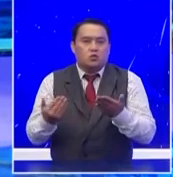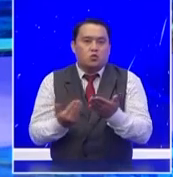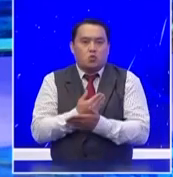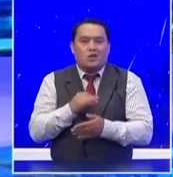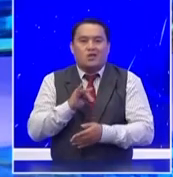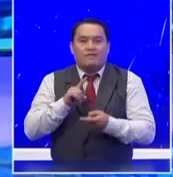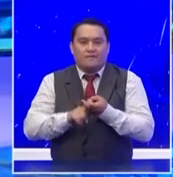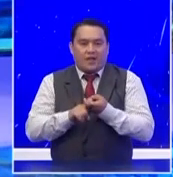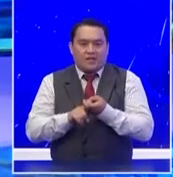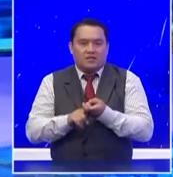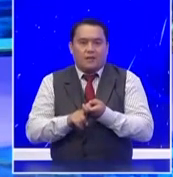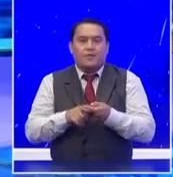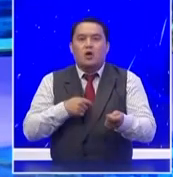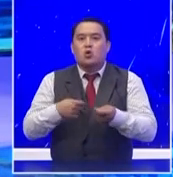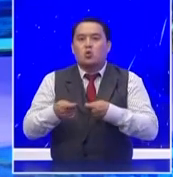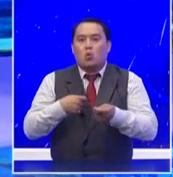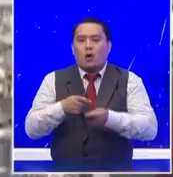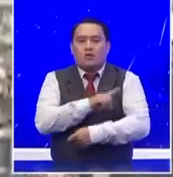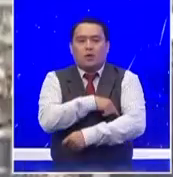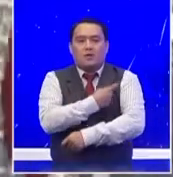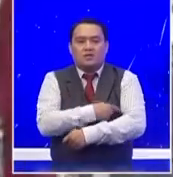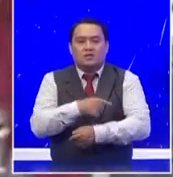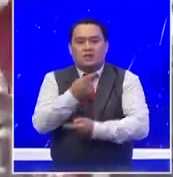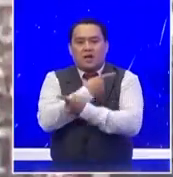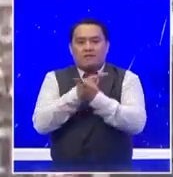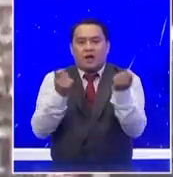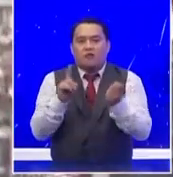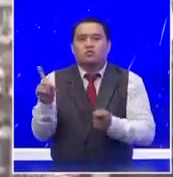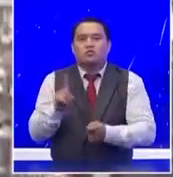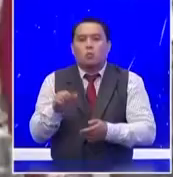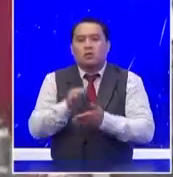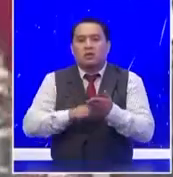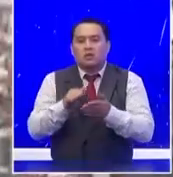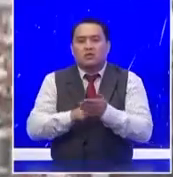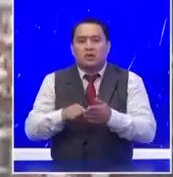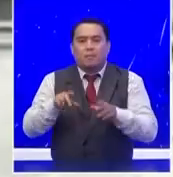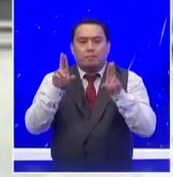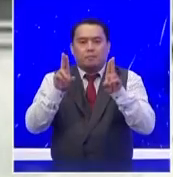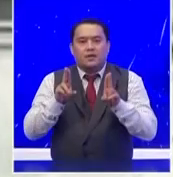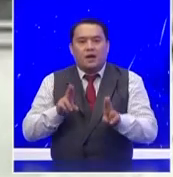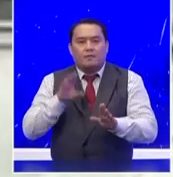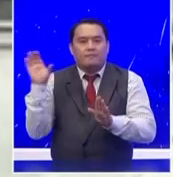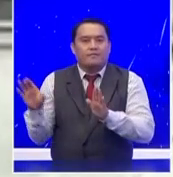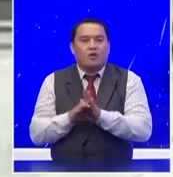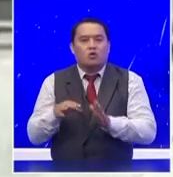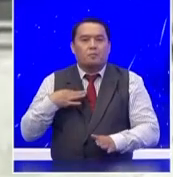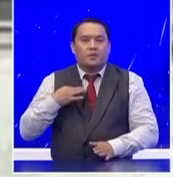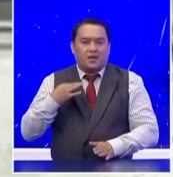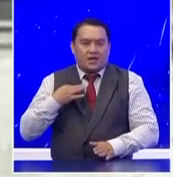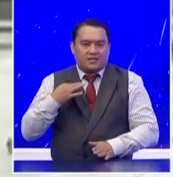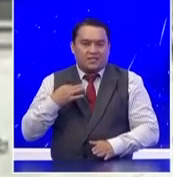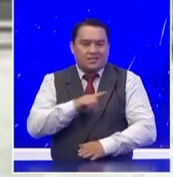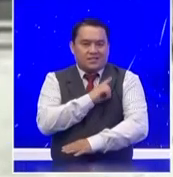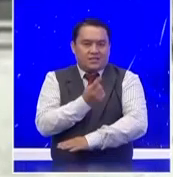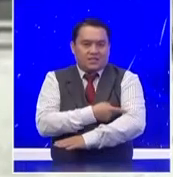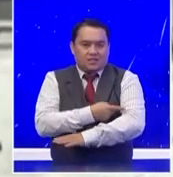очагов инфекции, передает Евроньюс. Руководство Минздрава заявляет, что причина – несоблюдение жителями мер предосторожности. Сильнее